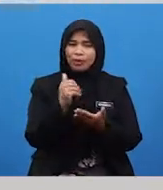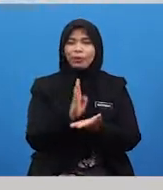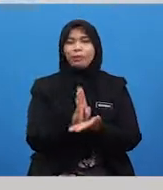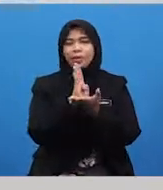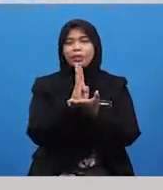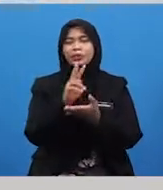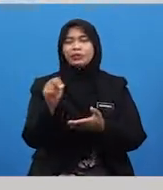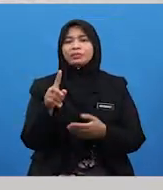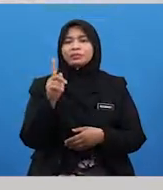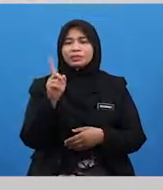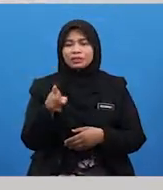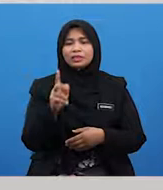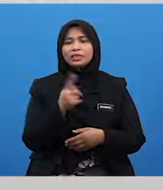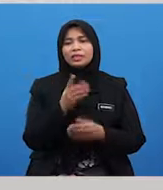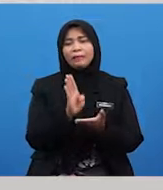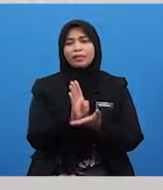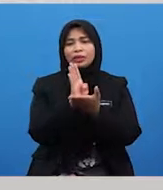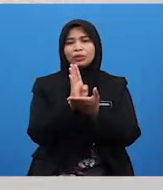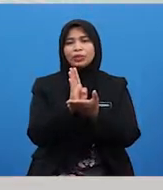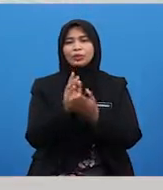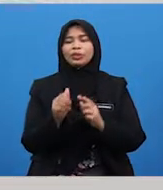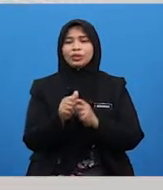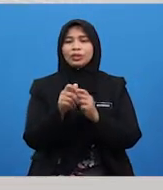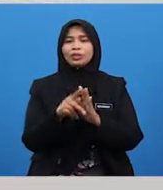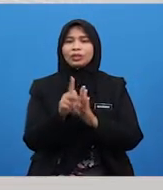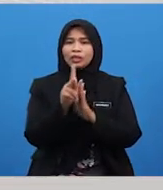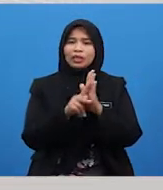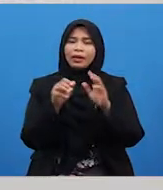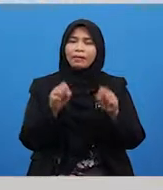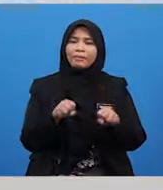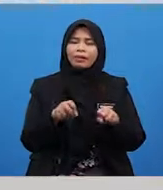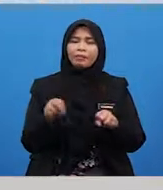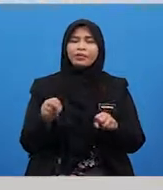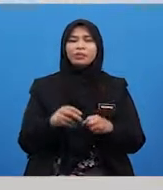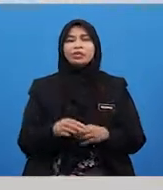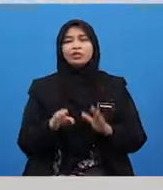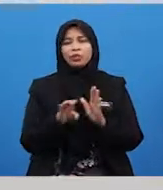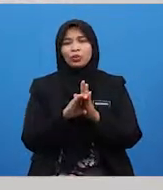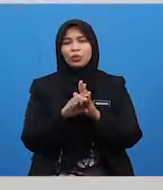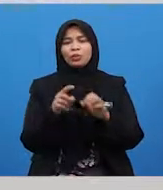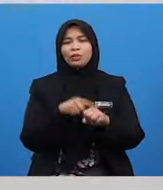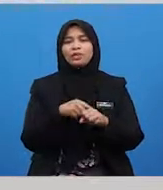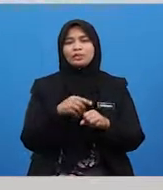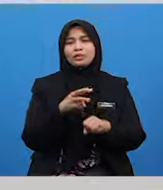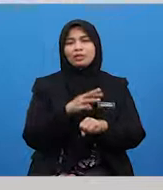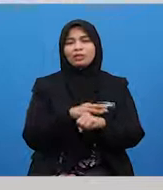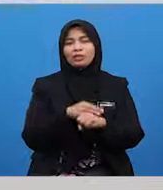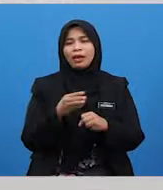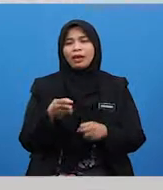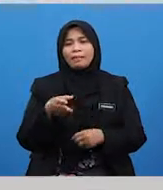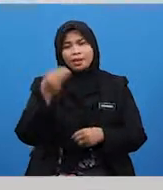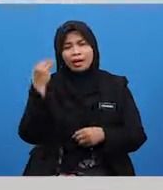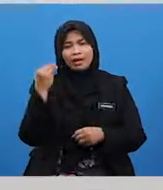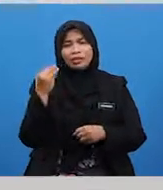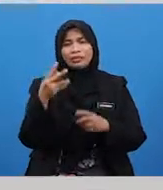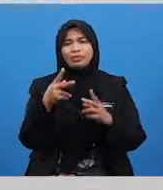membantu mengikut kemampuan sebagai jiran mereka. Seperti ketika dalam perjalanan pulang ke rumah dan